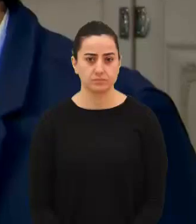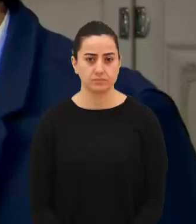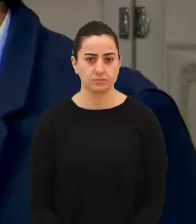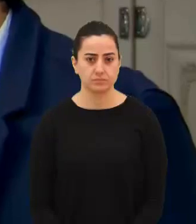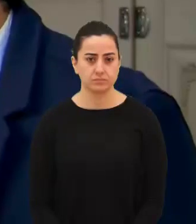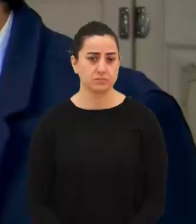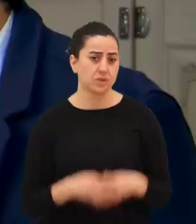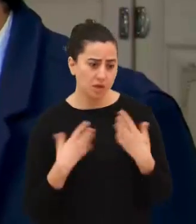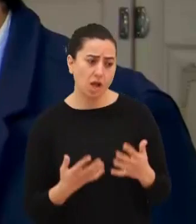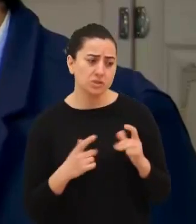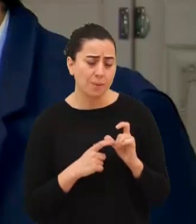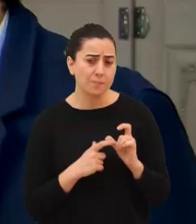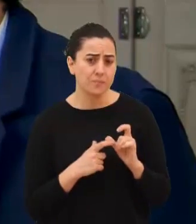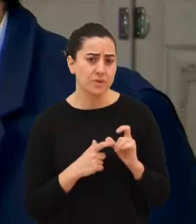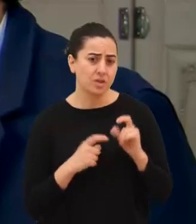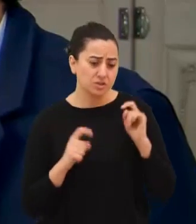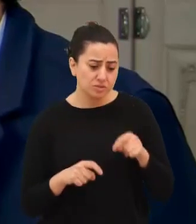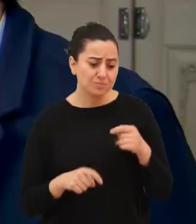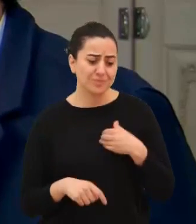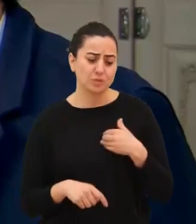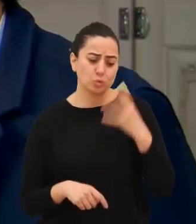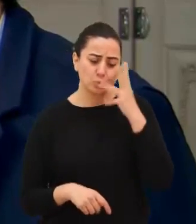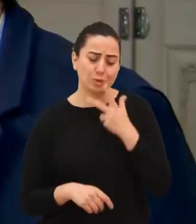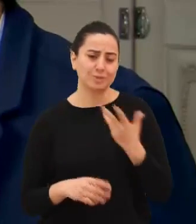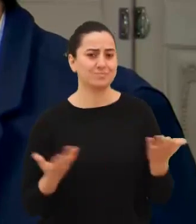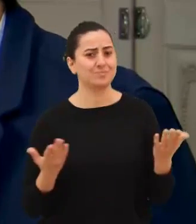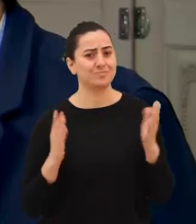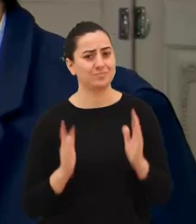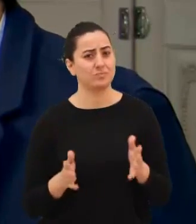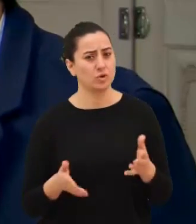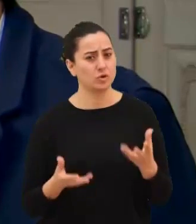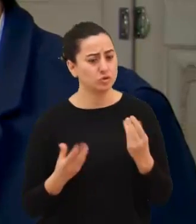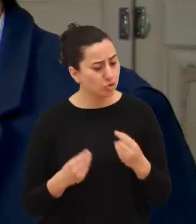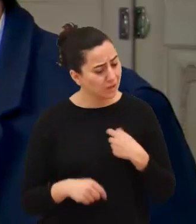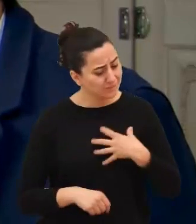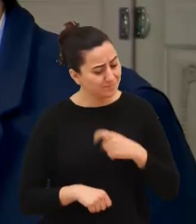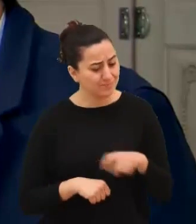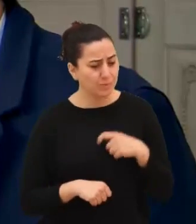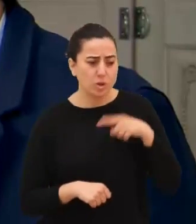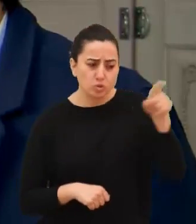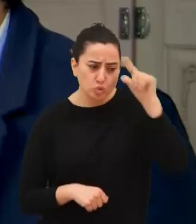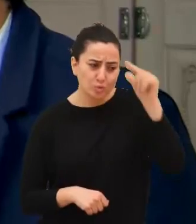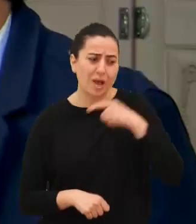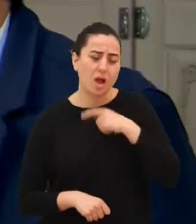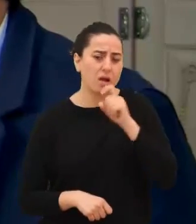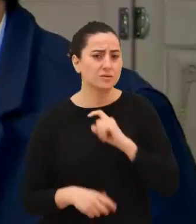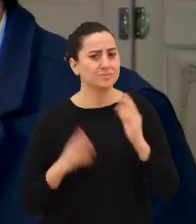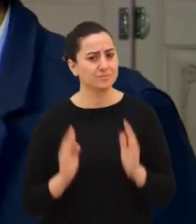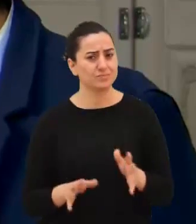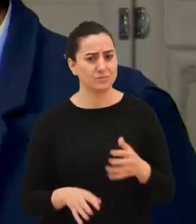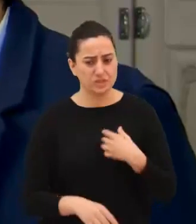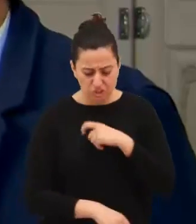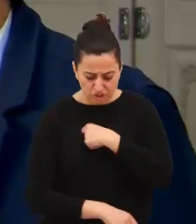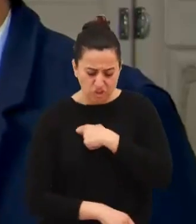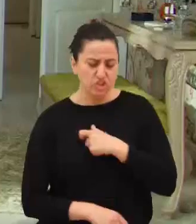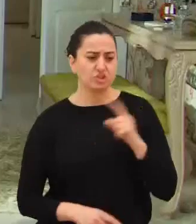Ay yani Sarpişkom şu an kendimden o kadar utanıyorum ki. Yani çok kızıyorum kendime senden şüphelendiğim için. Böyle kendimi cimcik